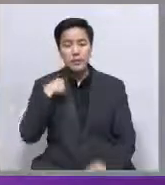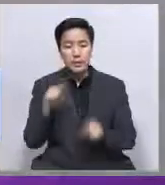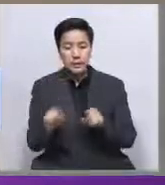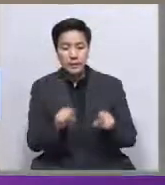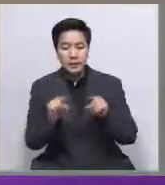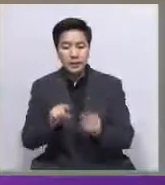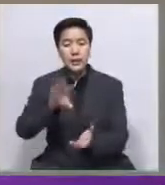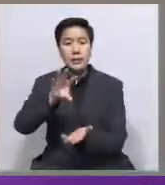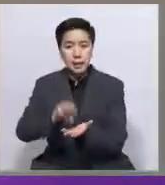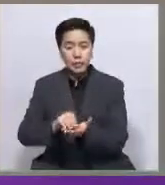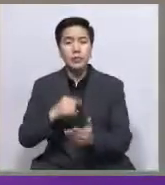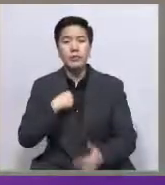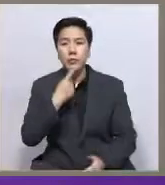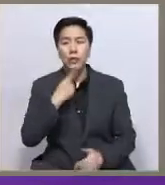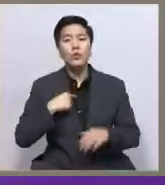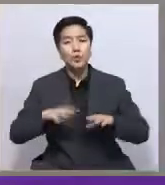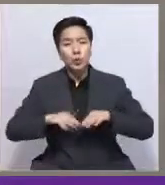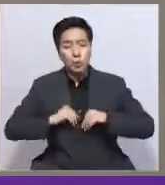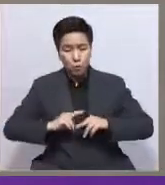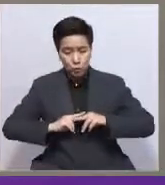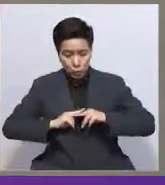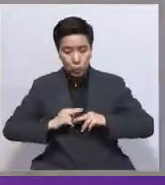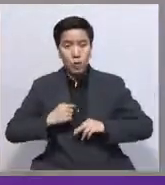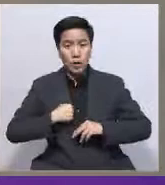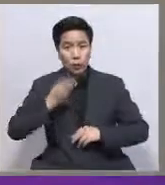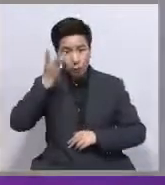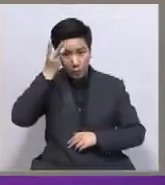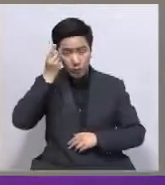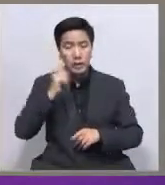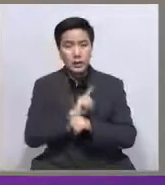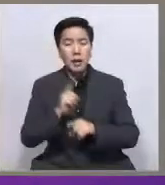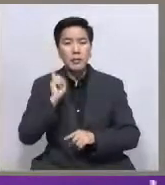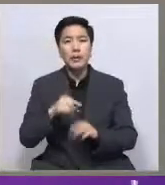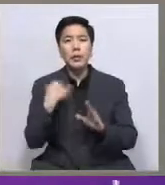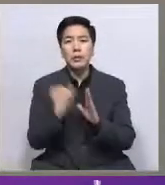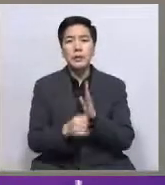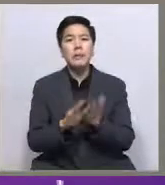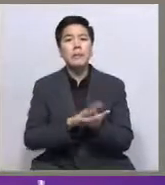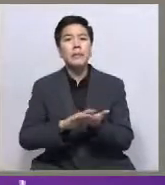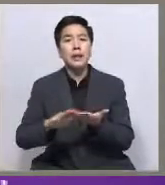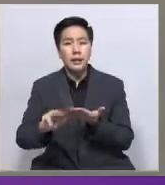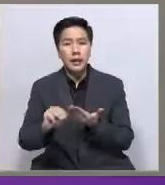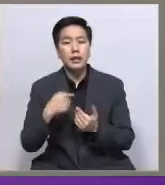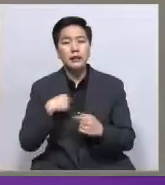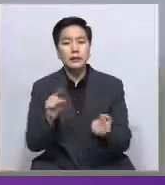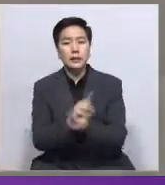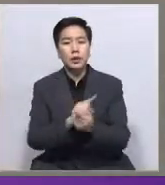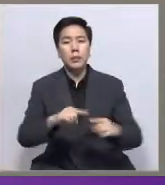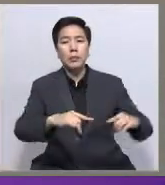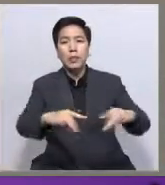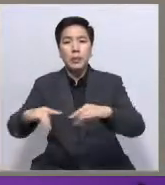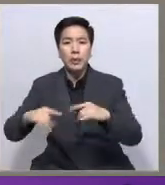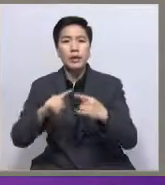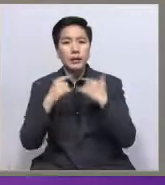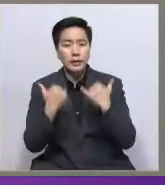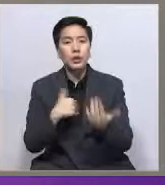บันทึกเทปไว้ซึ่งยอมรับแม้จะเป็นความเห็นส่วนตัวแต่ก็เป็นความคิดเห็นที่ผิดมารยาททำให้เกิดกระแสสังคมแ